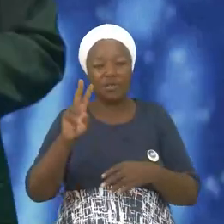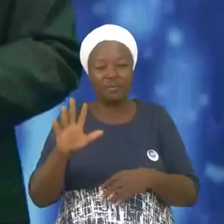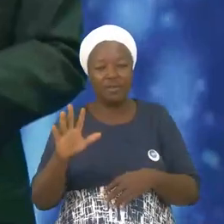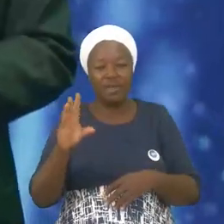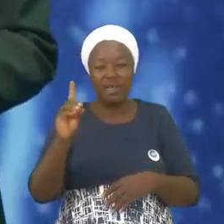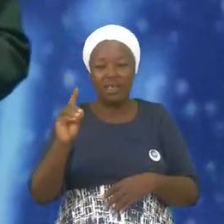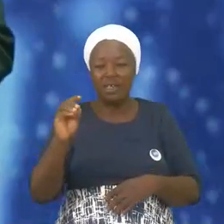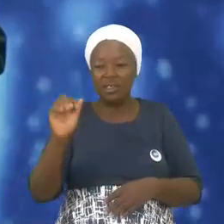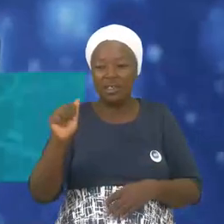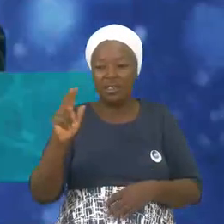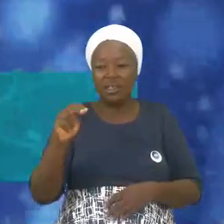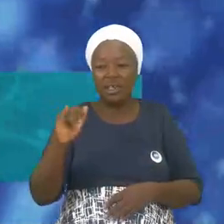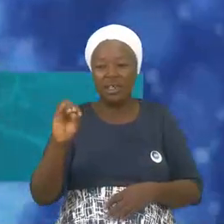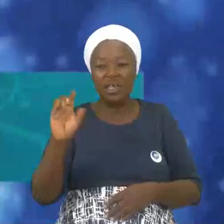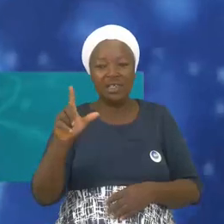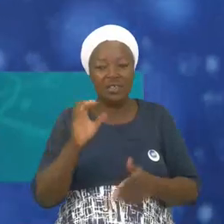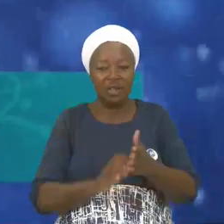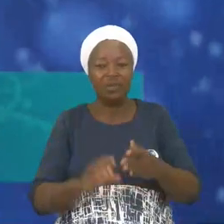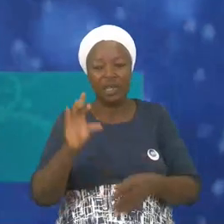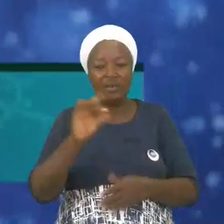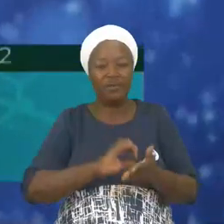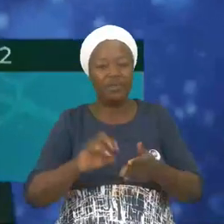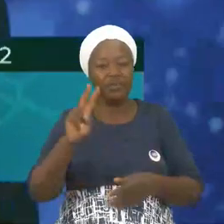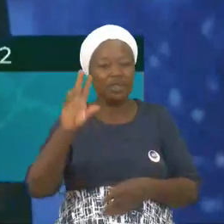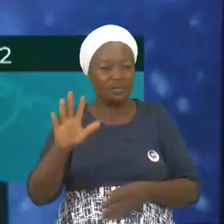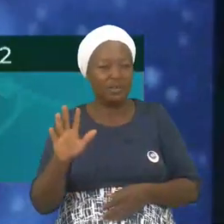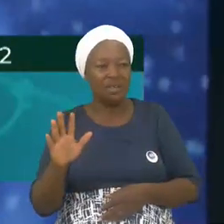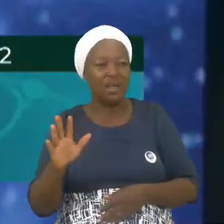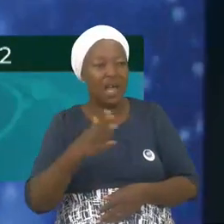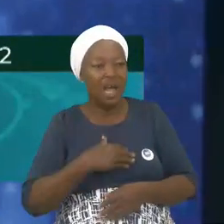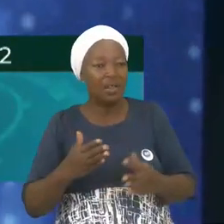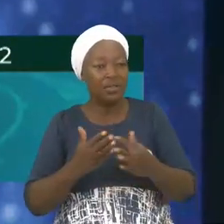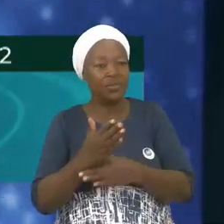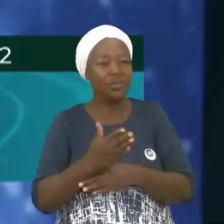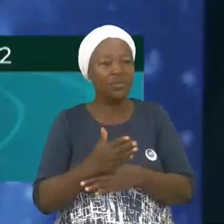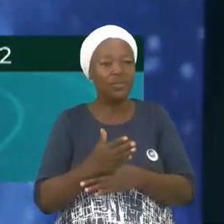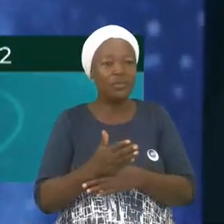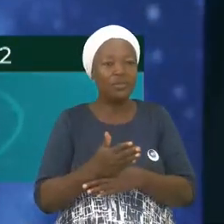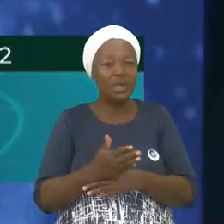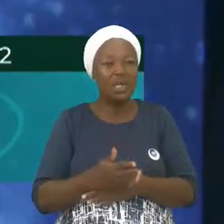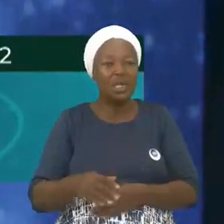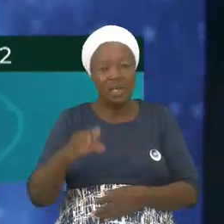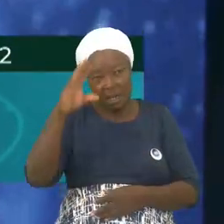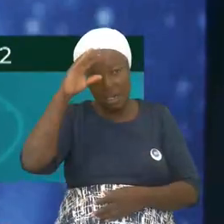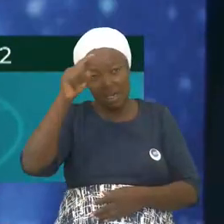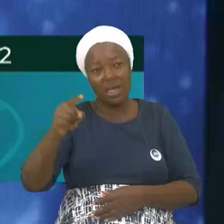Voyons Daniel chapitre 8, verset 25. Daniel 8,